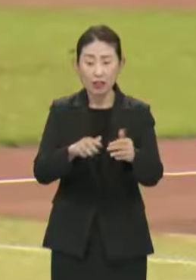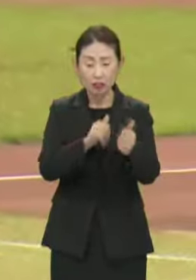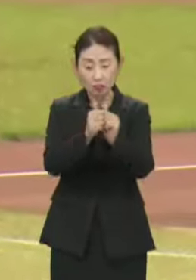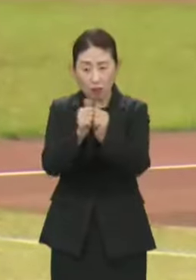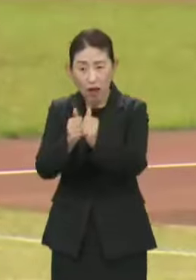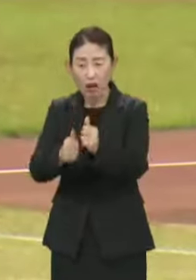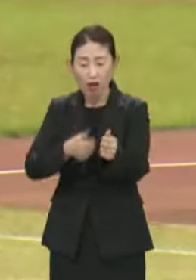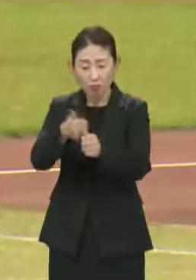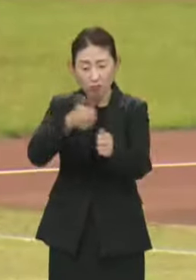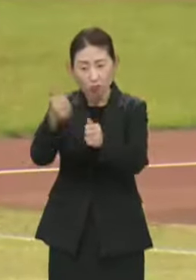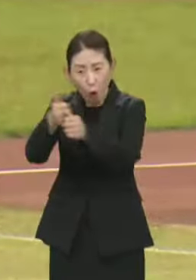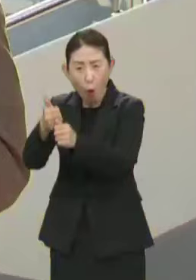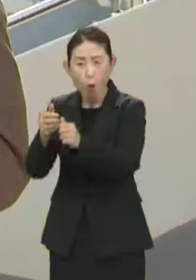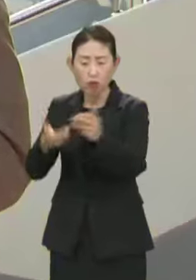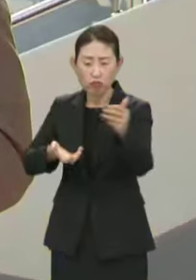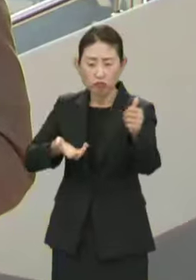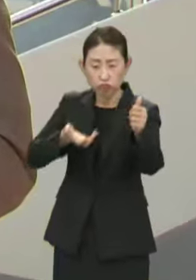일으키고 있는 충남아산FC.